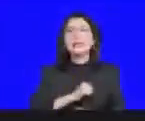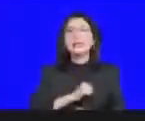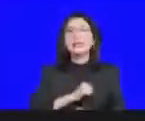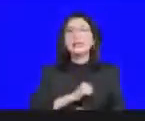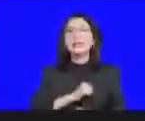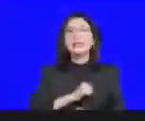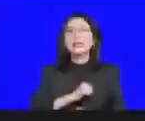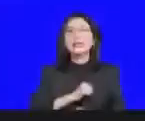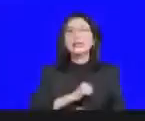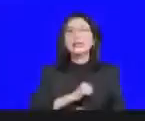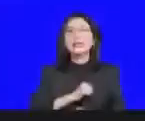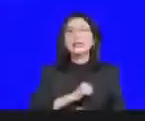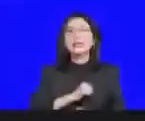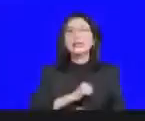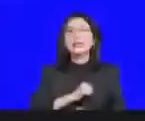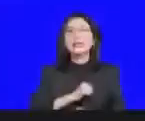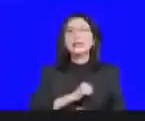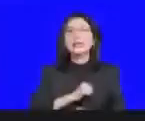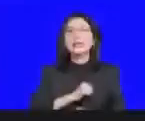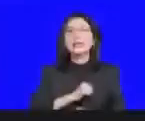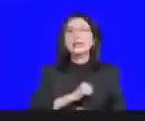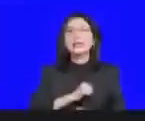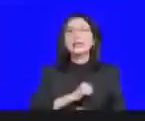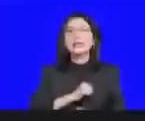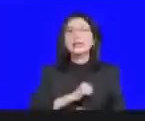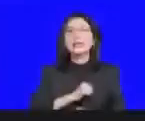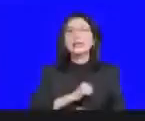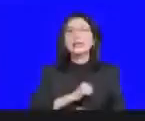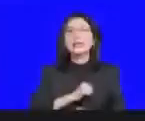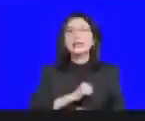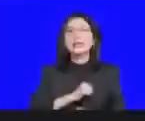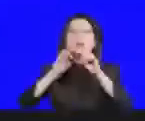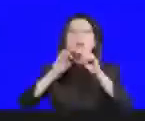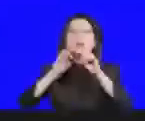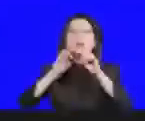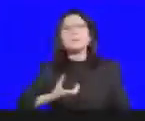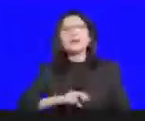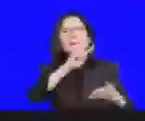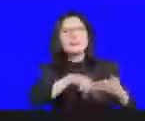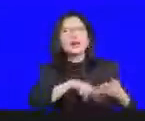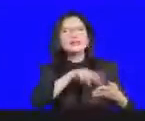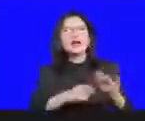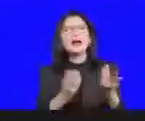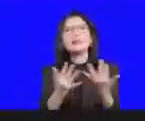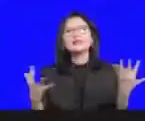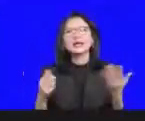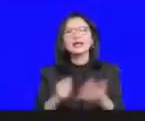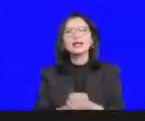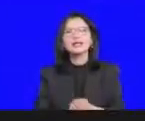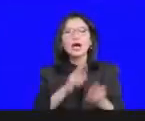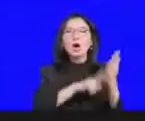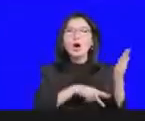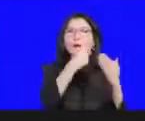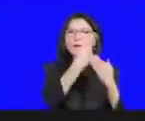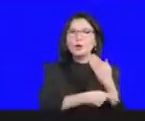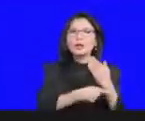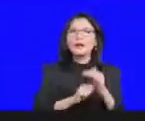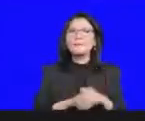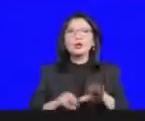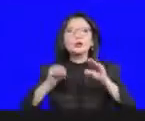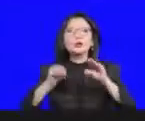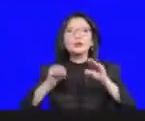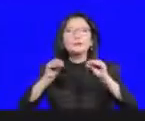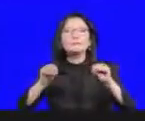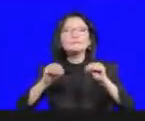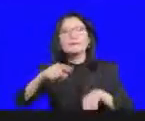Kegiatan yang kedua adalah Simbara, sosialisasi minat baca masyarakat. Simbara adalah upaya